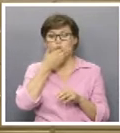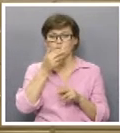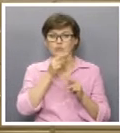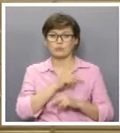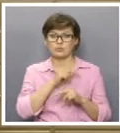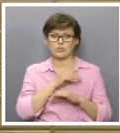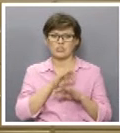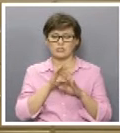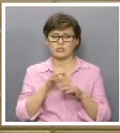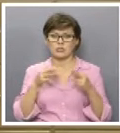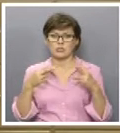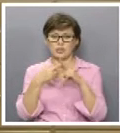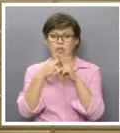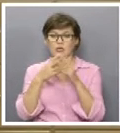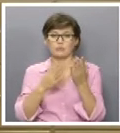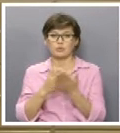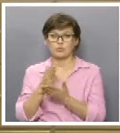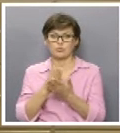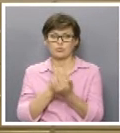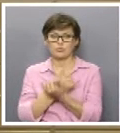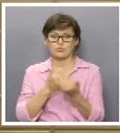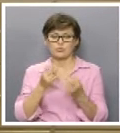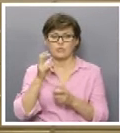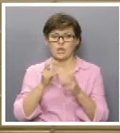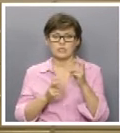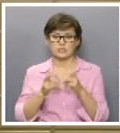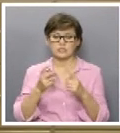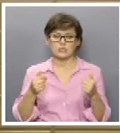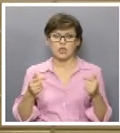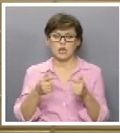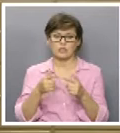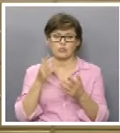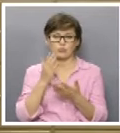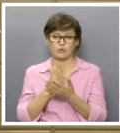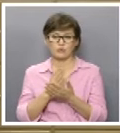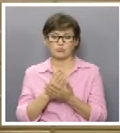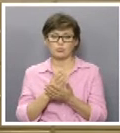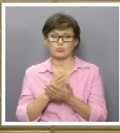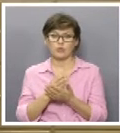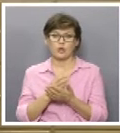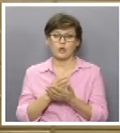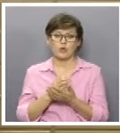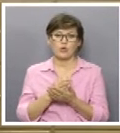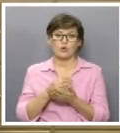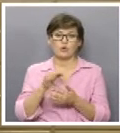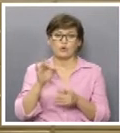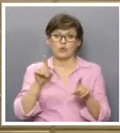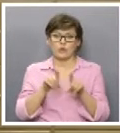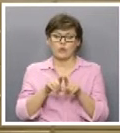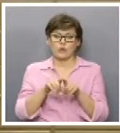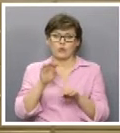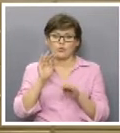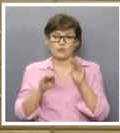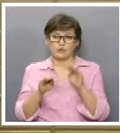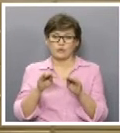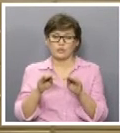жұмысшылар істейтін техникалық қызмет көрсету станцияларында орнатылады. Бұндай, әрине, бұндай қондырғы